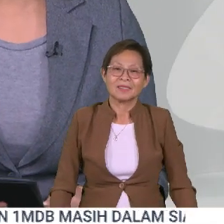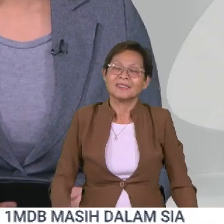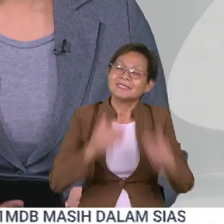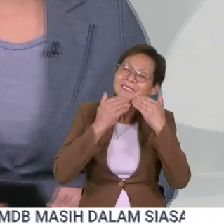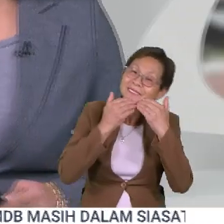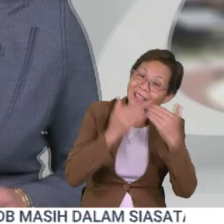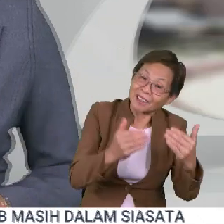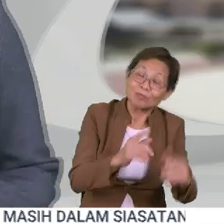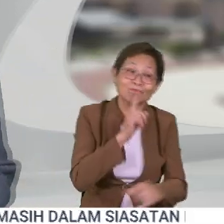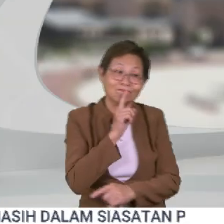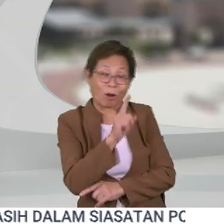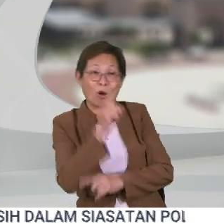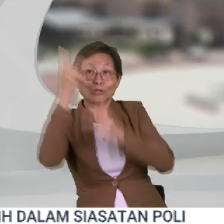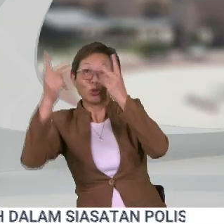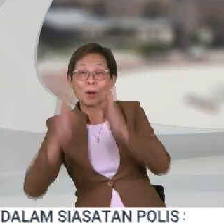benar